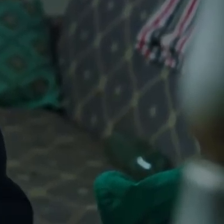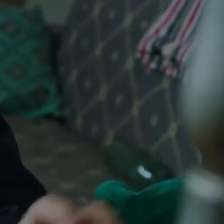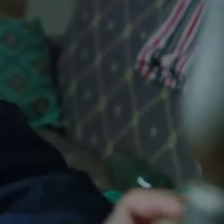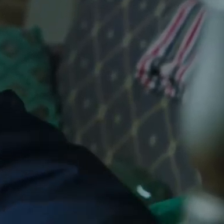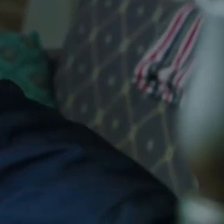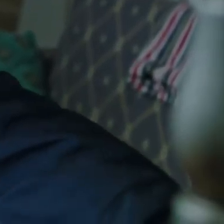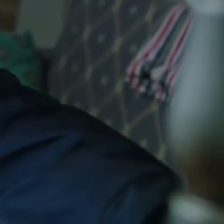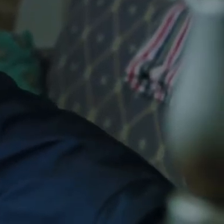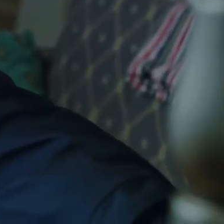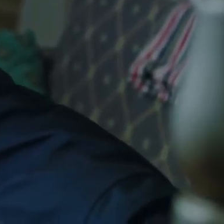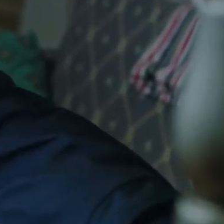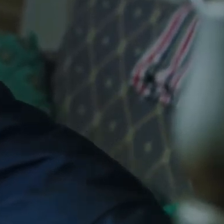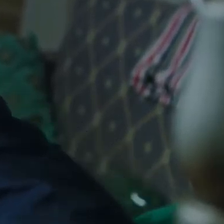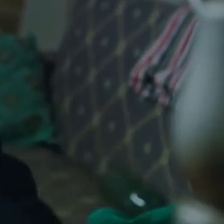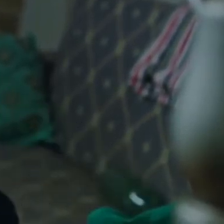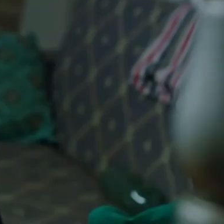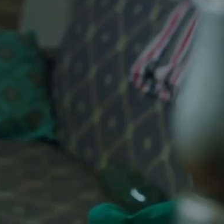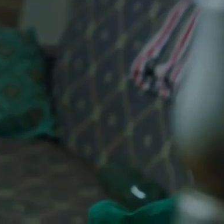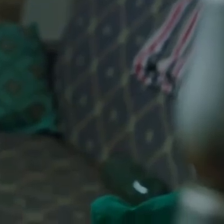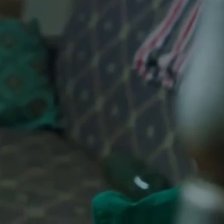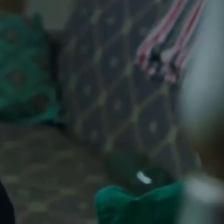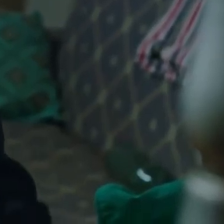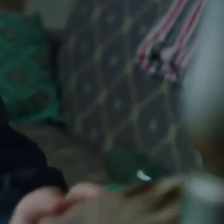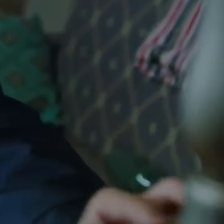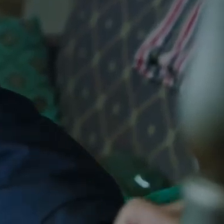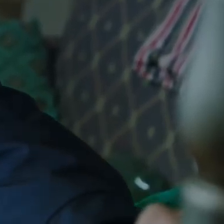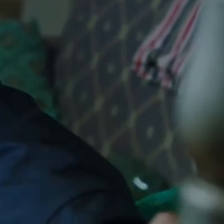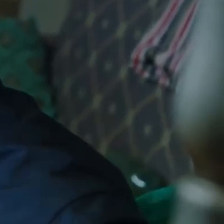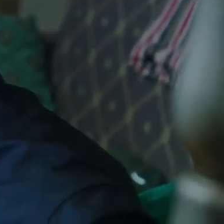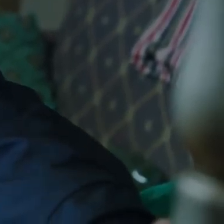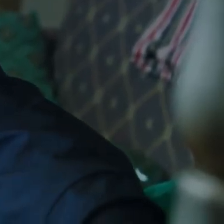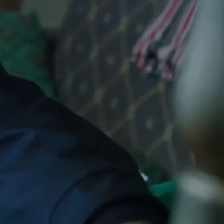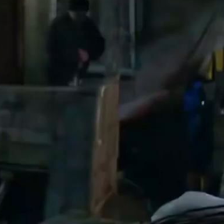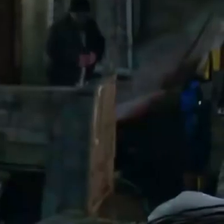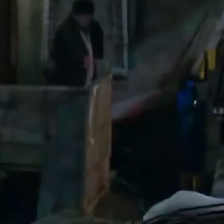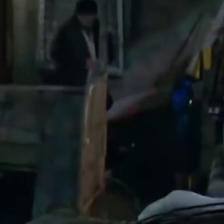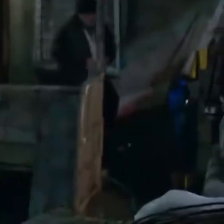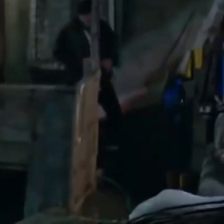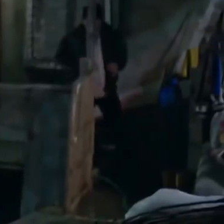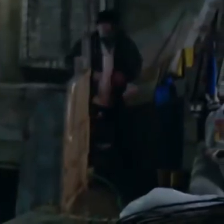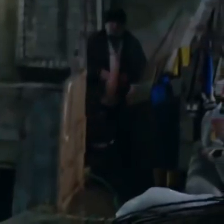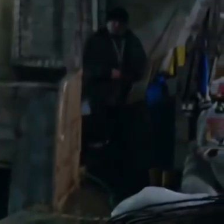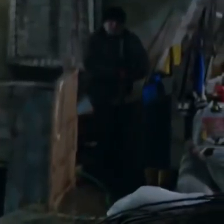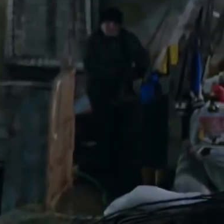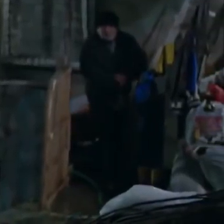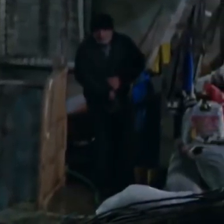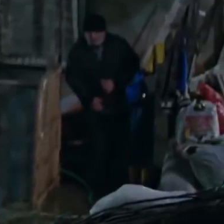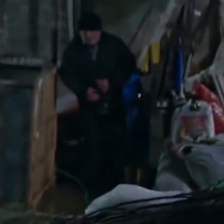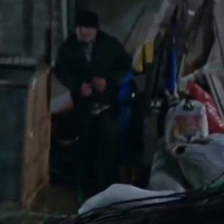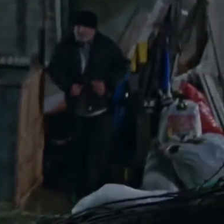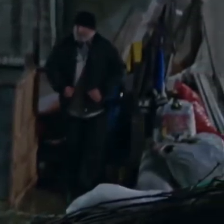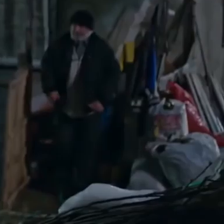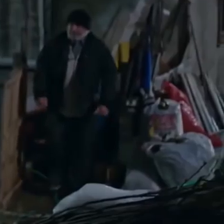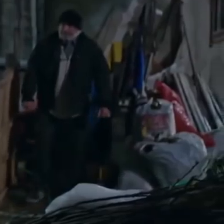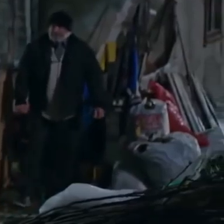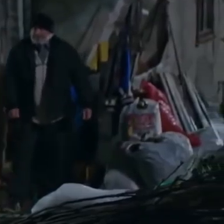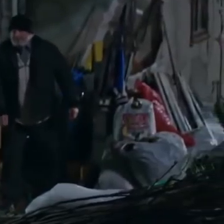Bir odun daha attı sobaya. Cemil kamyonetten inen İbrahim'i derme çatma kulübesinin önünde karşıladı.